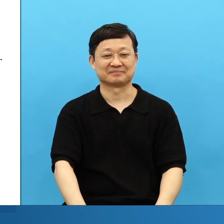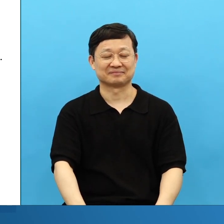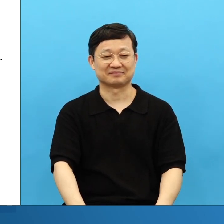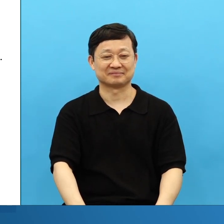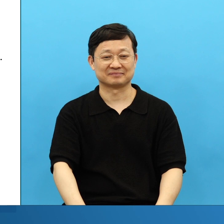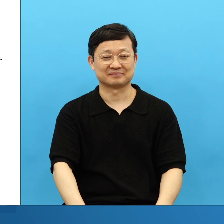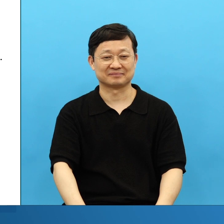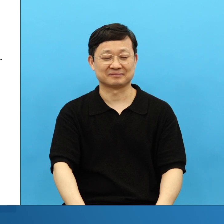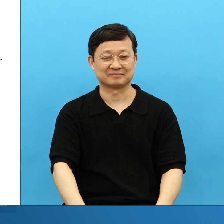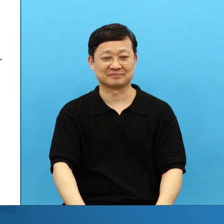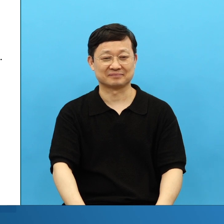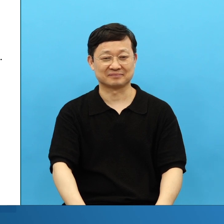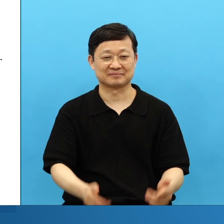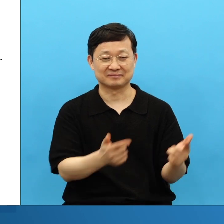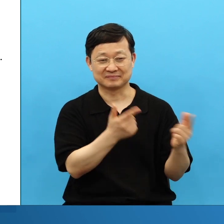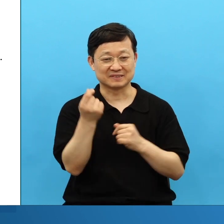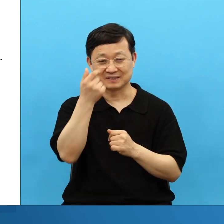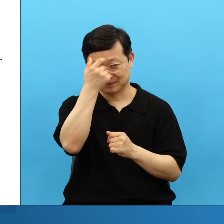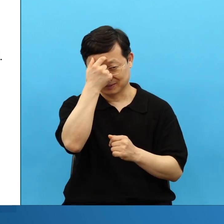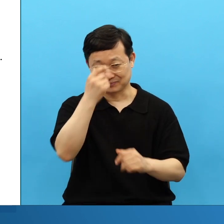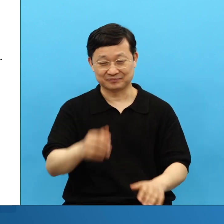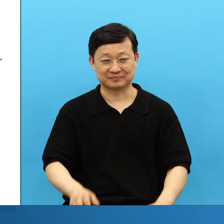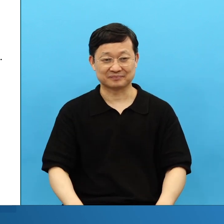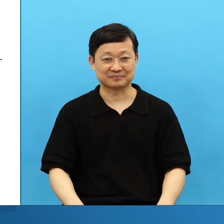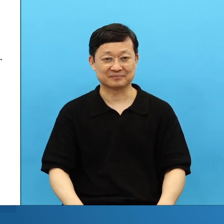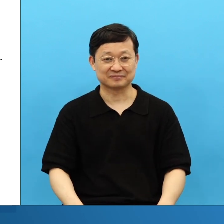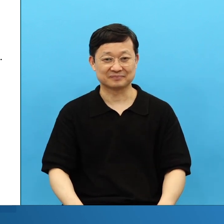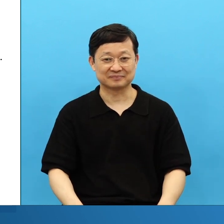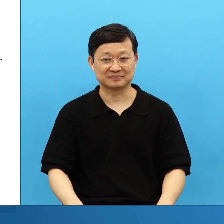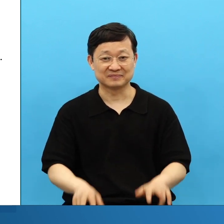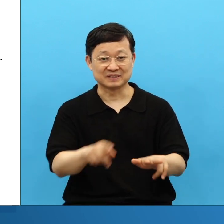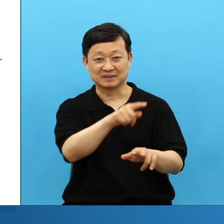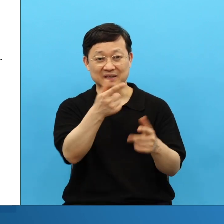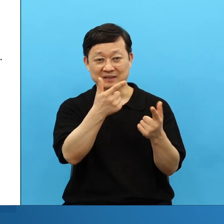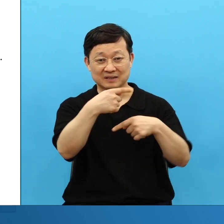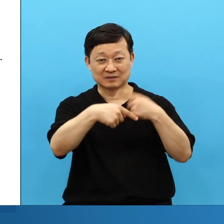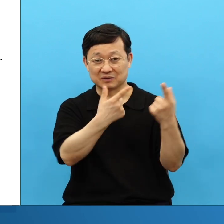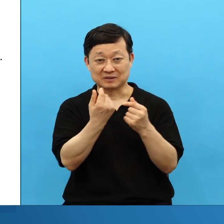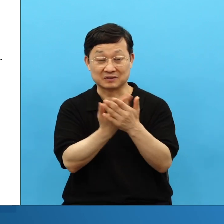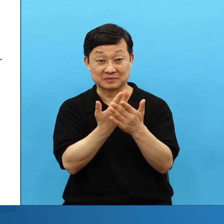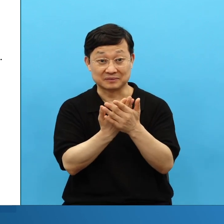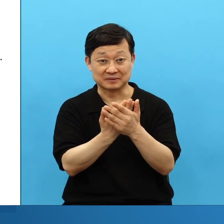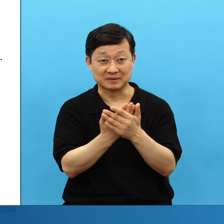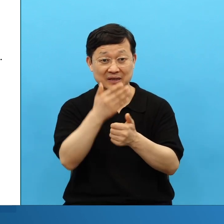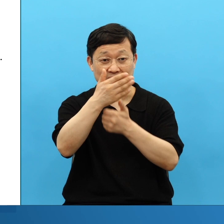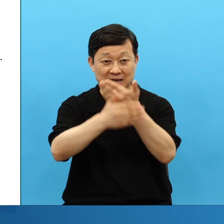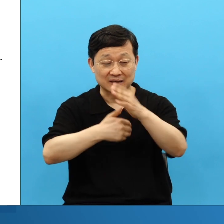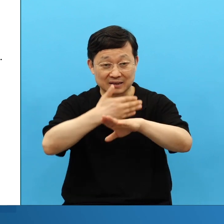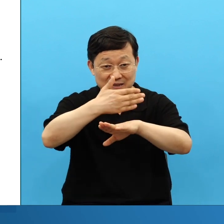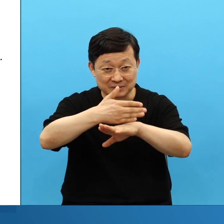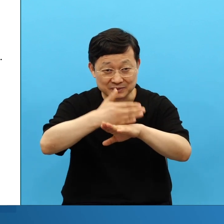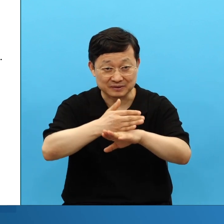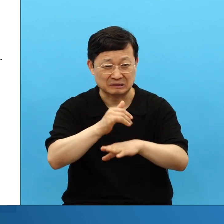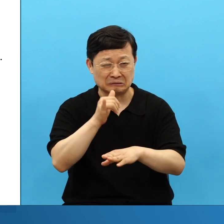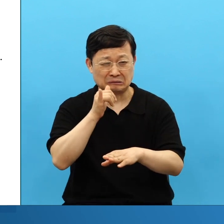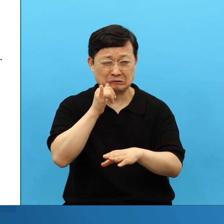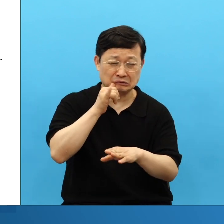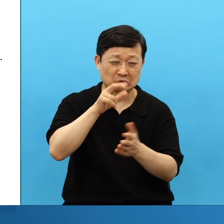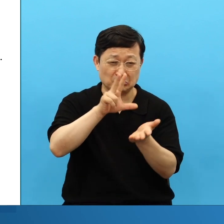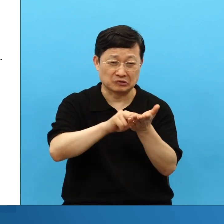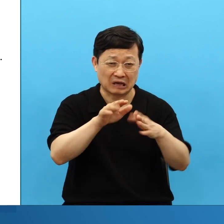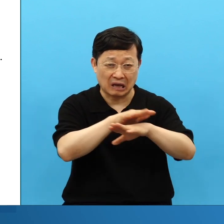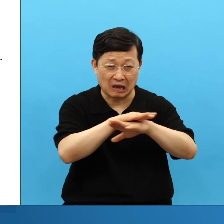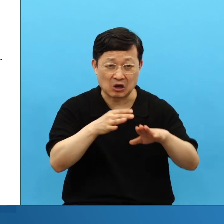(1분간) 기도하고 마치도록 하겠습니다. 화면 보면서 여러분 기도 같이 해주세요. 하나님 감사합니다. 중독 문제 해결이